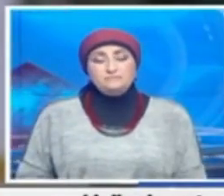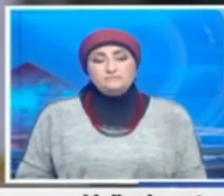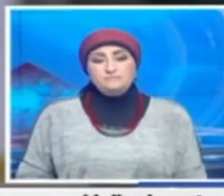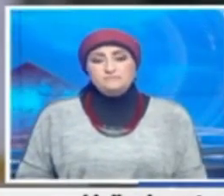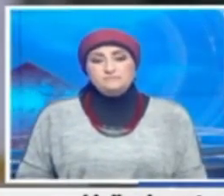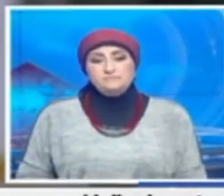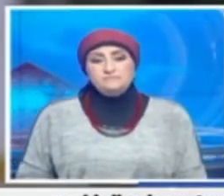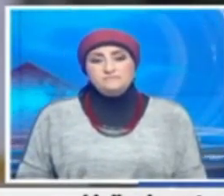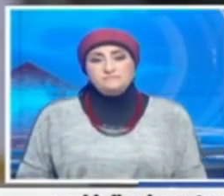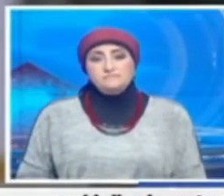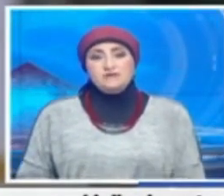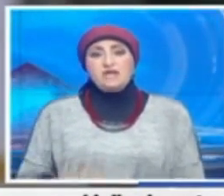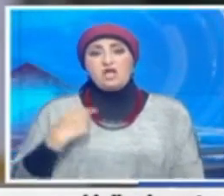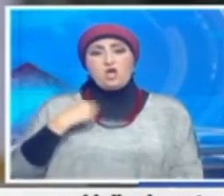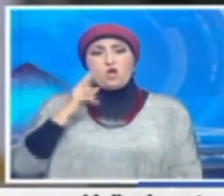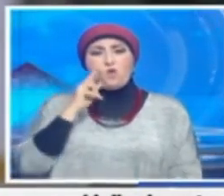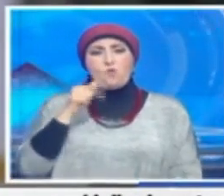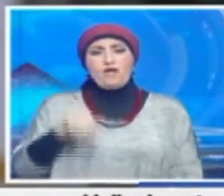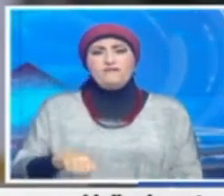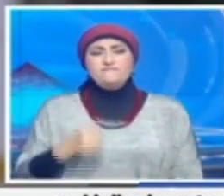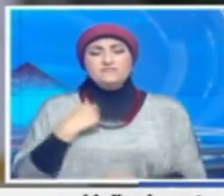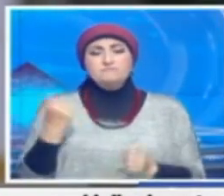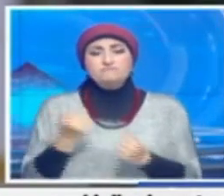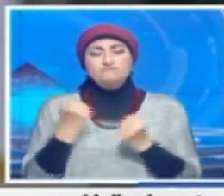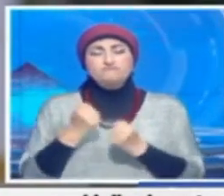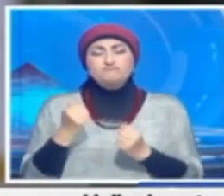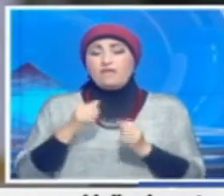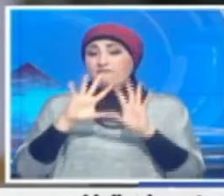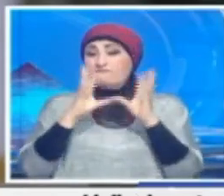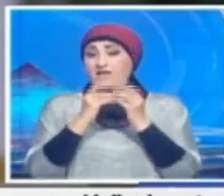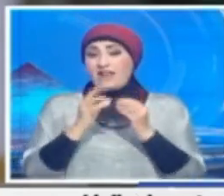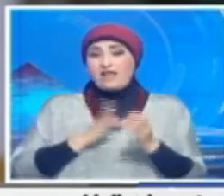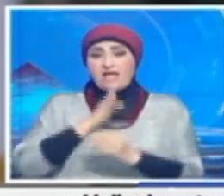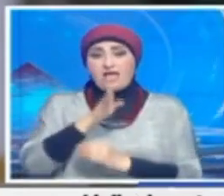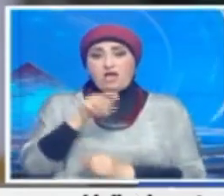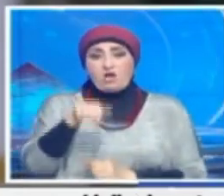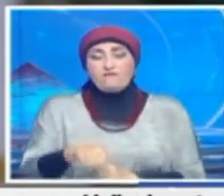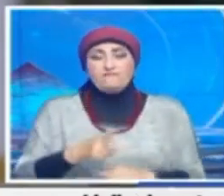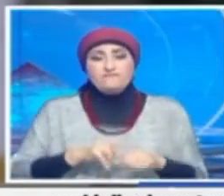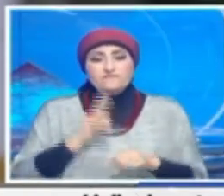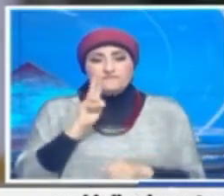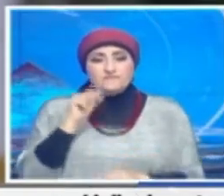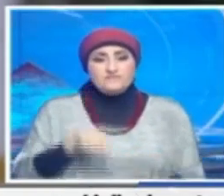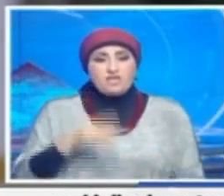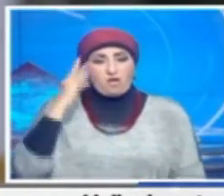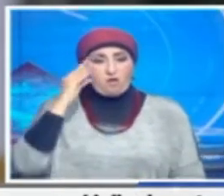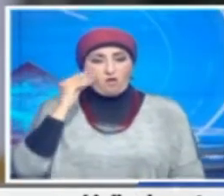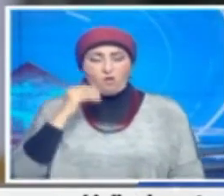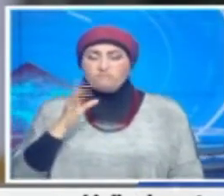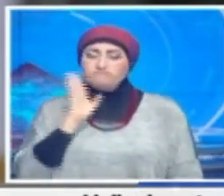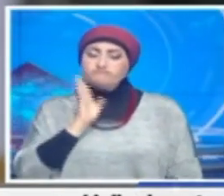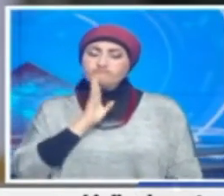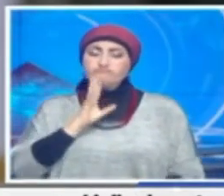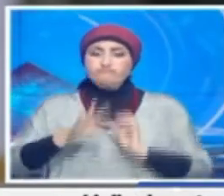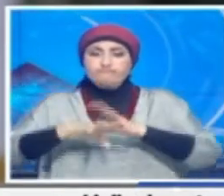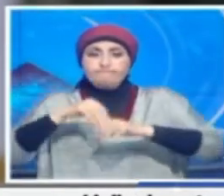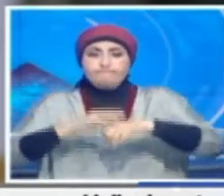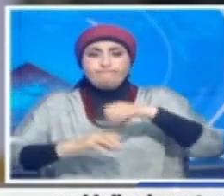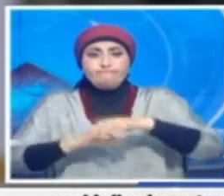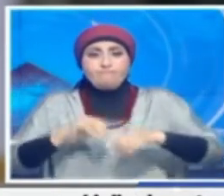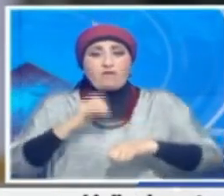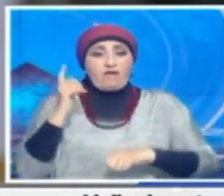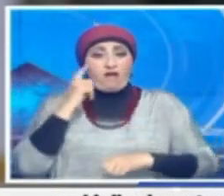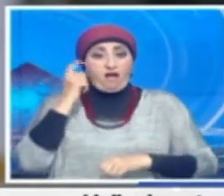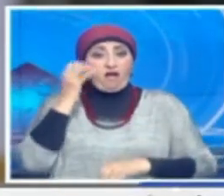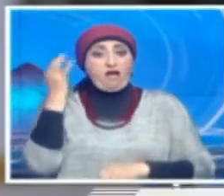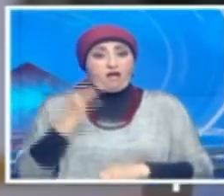academy empowers also other African nationalities with basic skills and also sustainable skills for